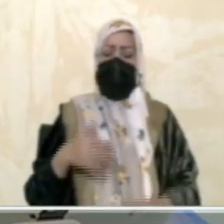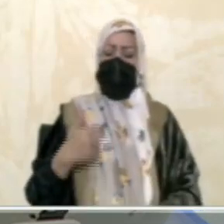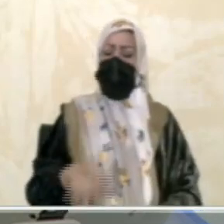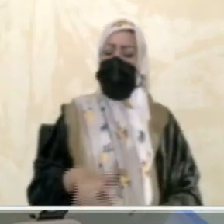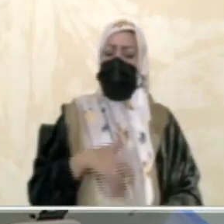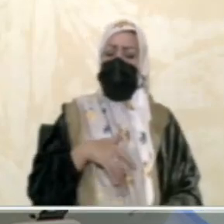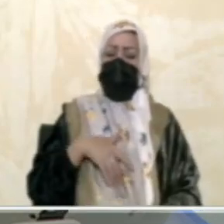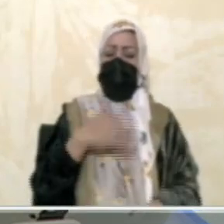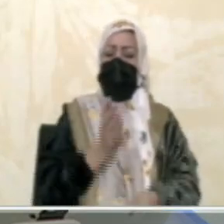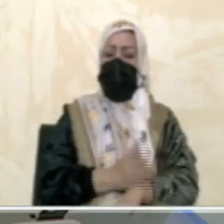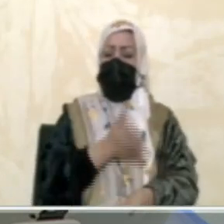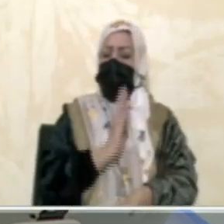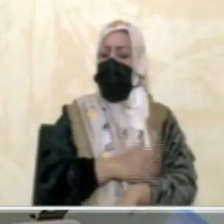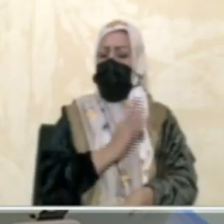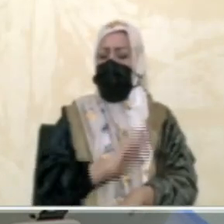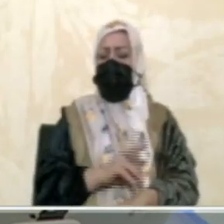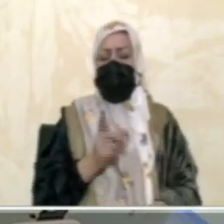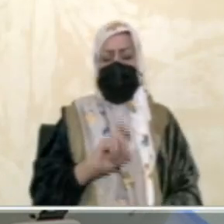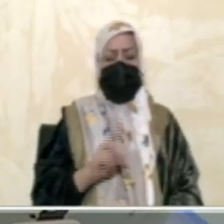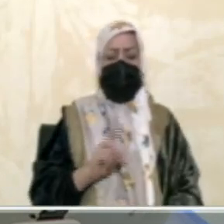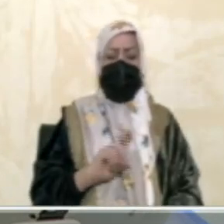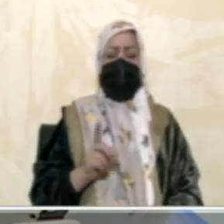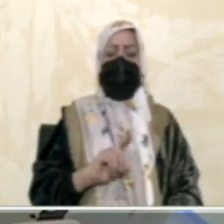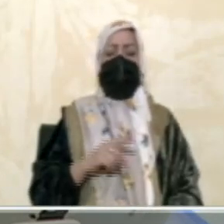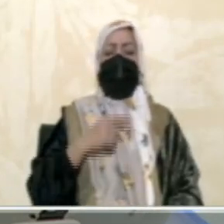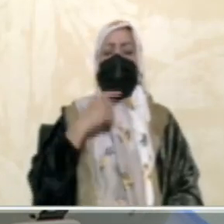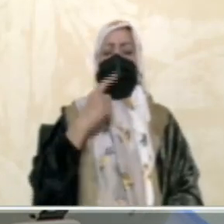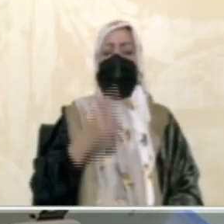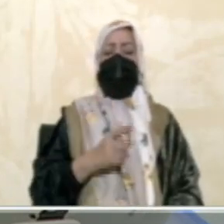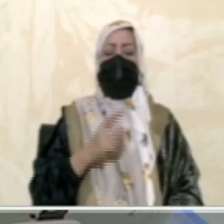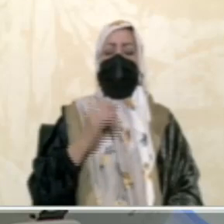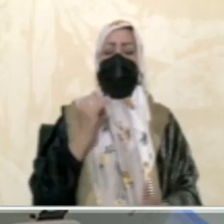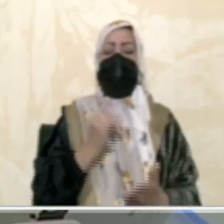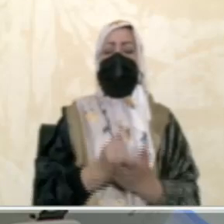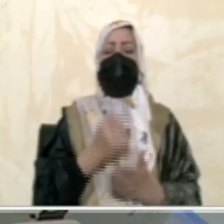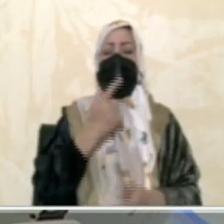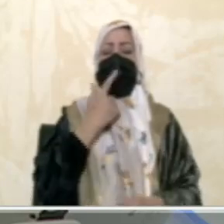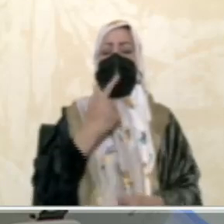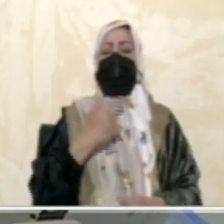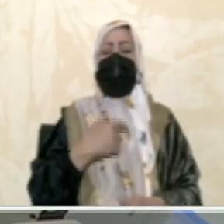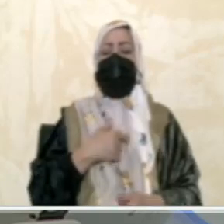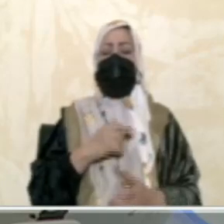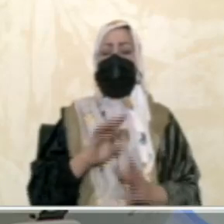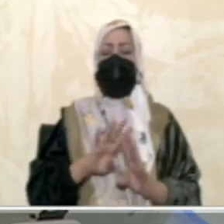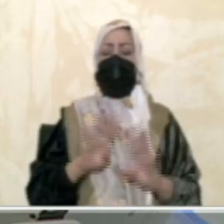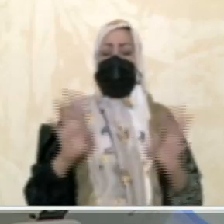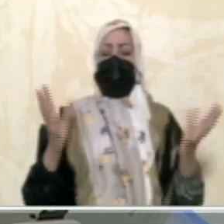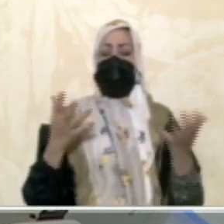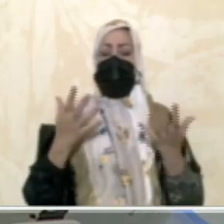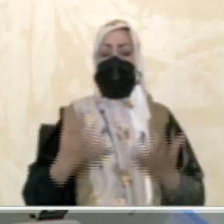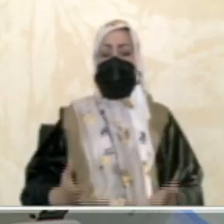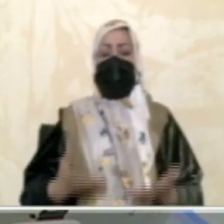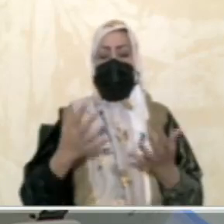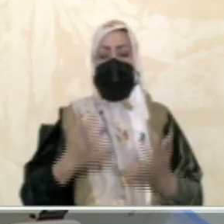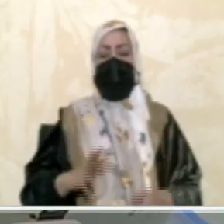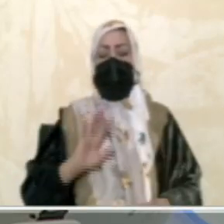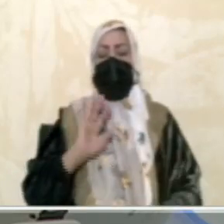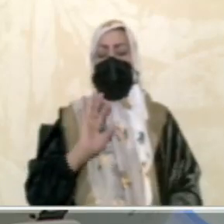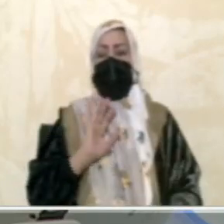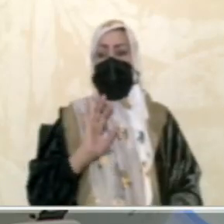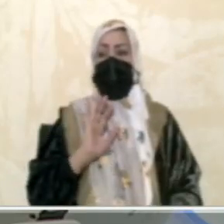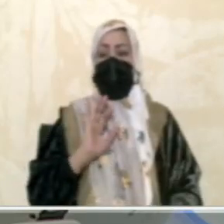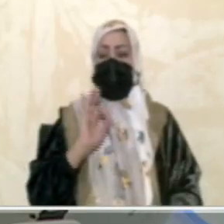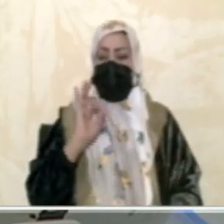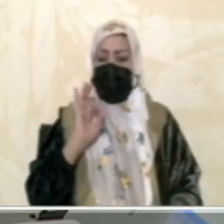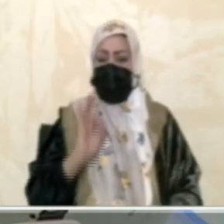حملوه على انه امر مطلوب ينبغي للانسان ان يراعيه ولكن لا تكون المراعاه الى هذا القدر